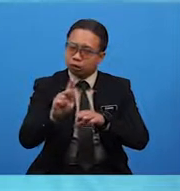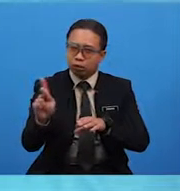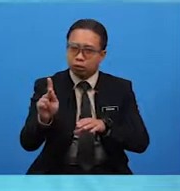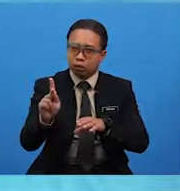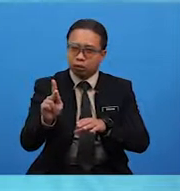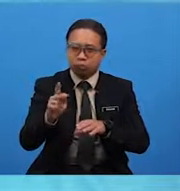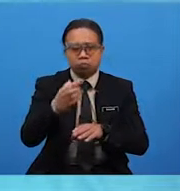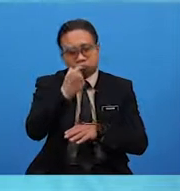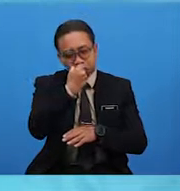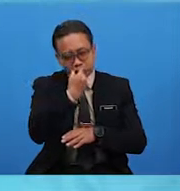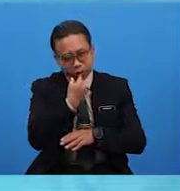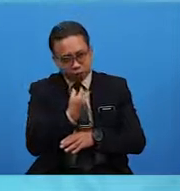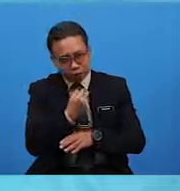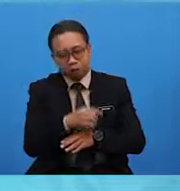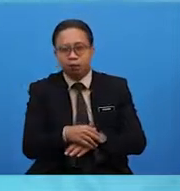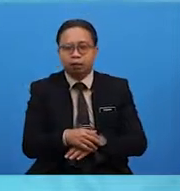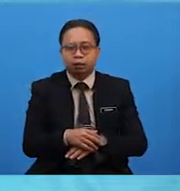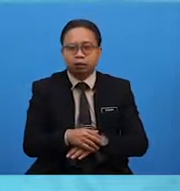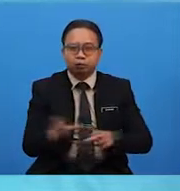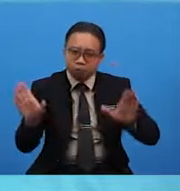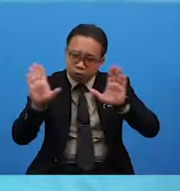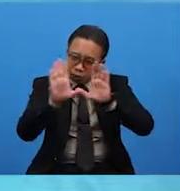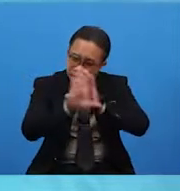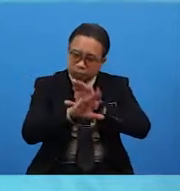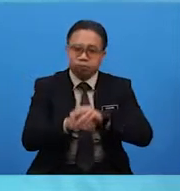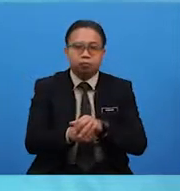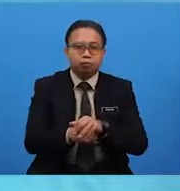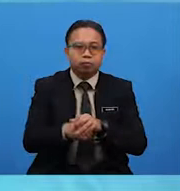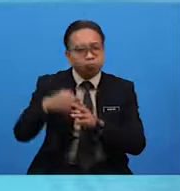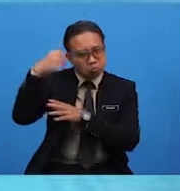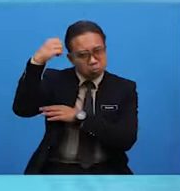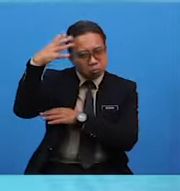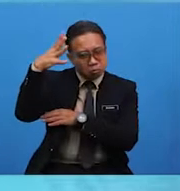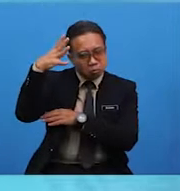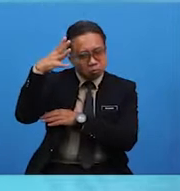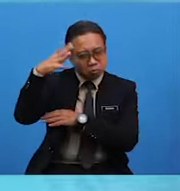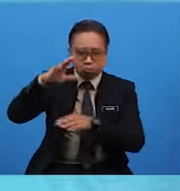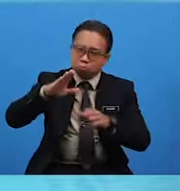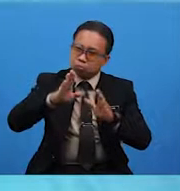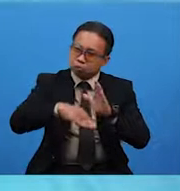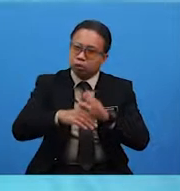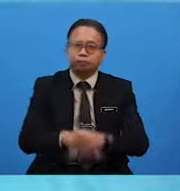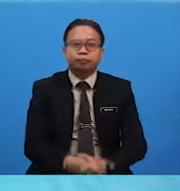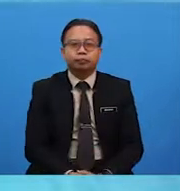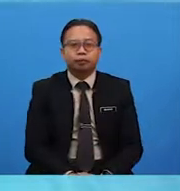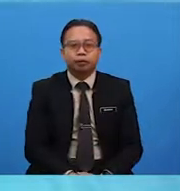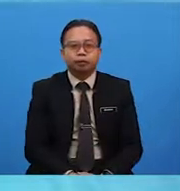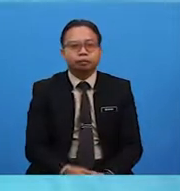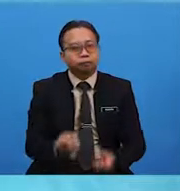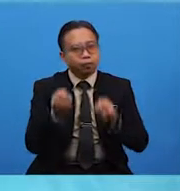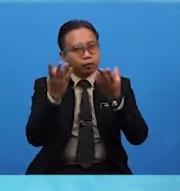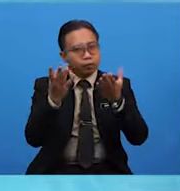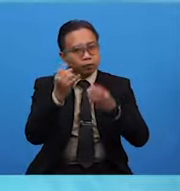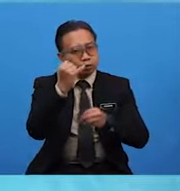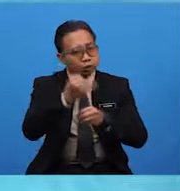perasaan Murung sedih kelam dan kesan cahaya lampu kepada penegasan karya itu dan kebanyakannya